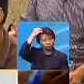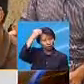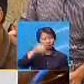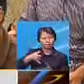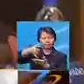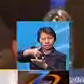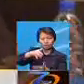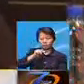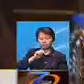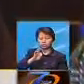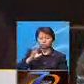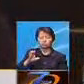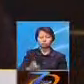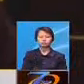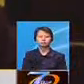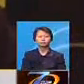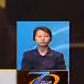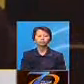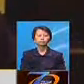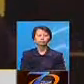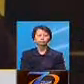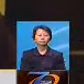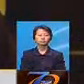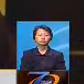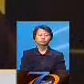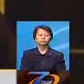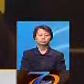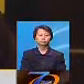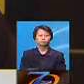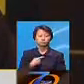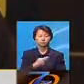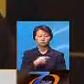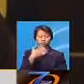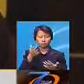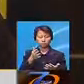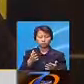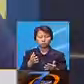AFC. Tiga mata ini, jika kita kehilangan, kita juga akan